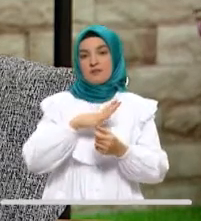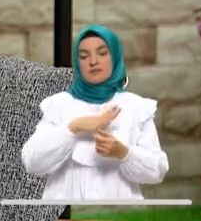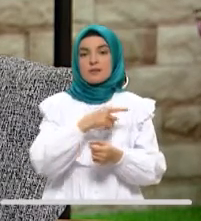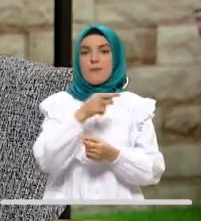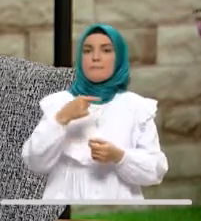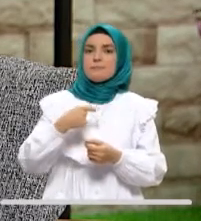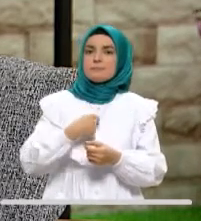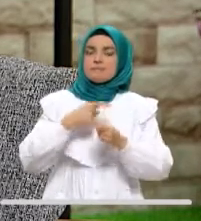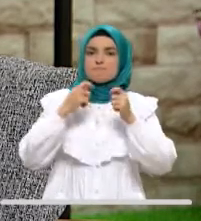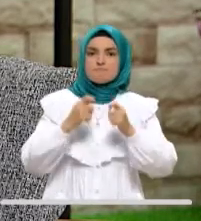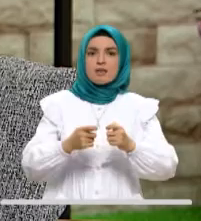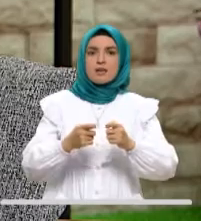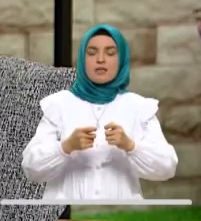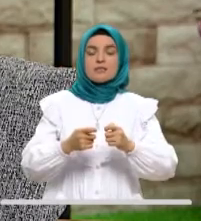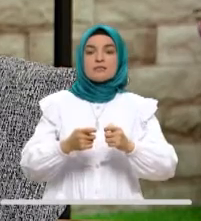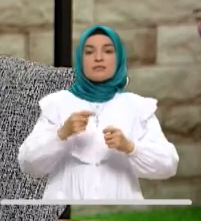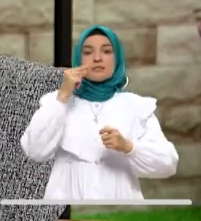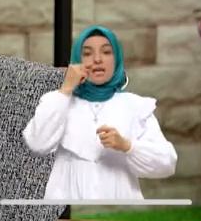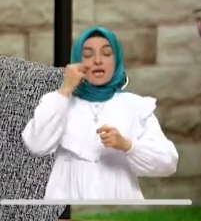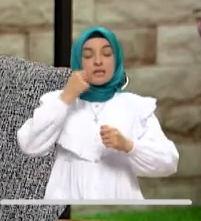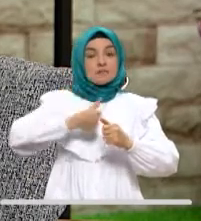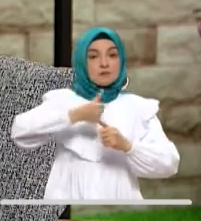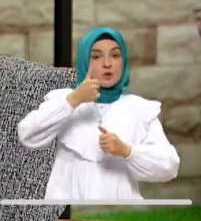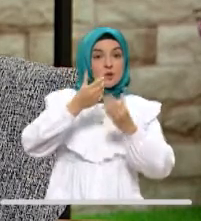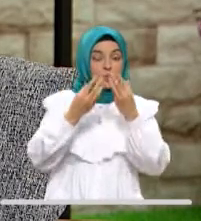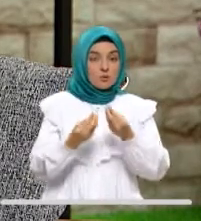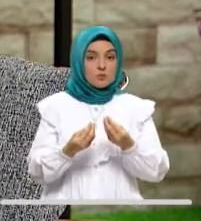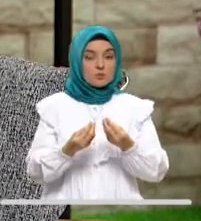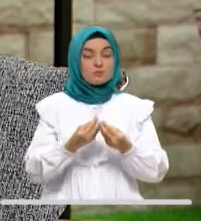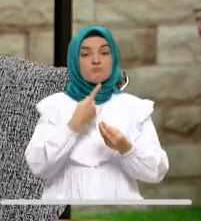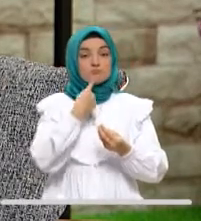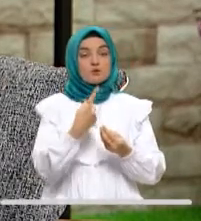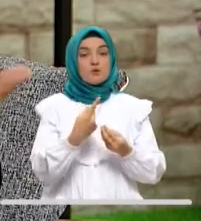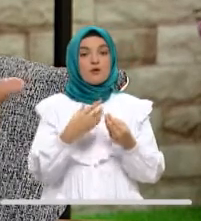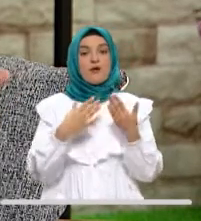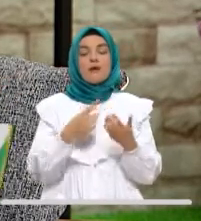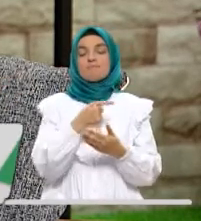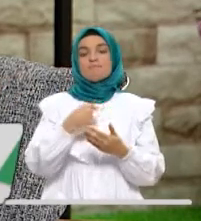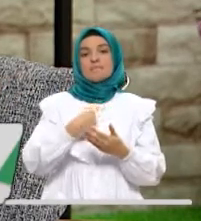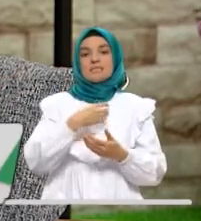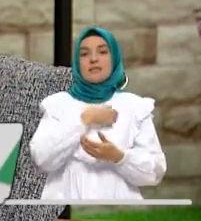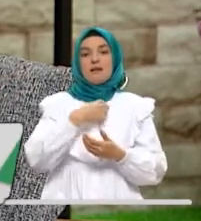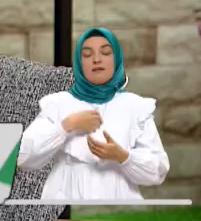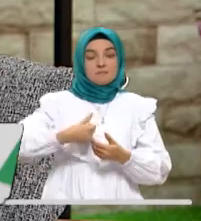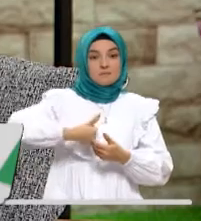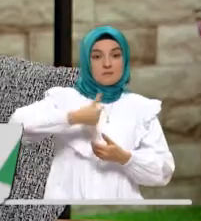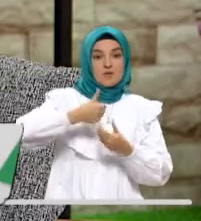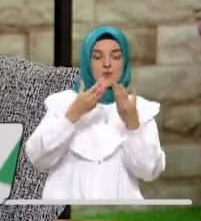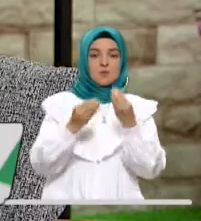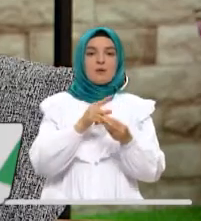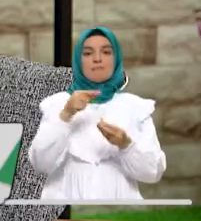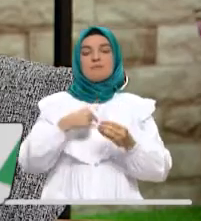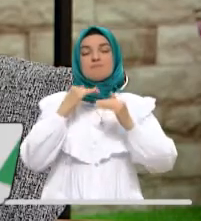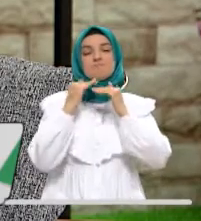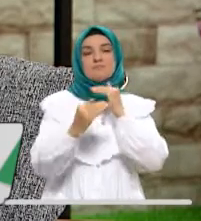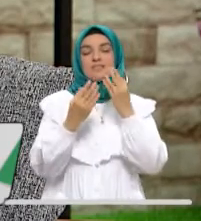aslında hani ataerkil bir toplum olduğumuzu iddia ederiz. Ama ben hep söylüyorum, biz anaerkil bir milletiz. Çünkü Osmanlı Devleti'nin kurucusu